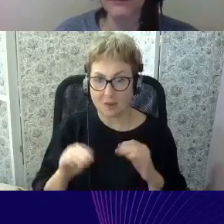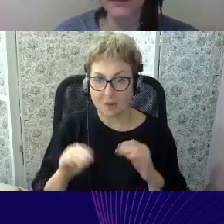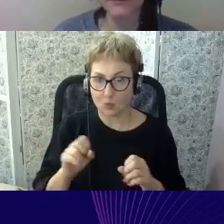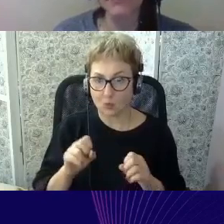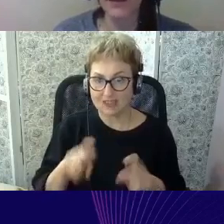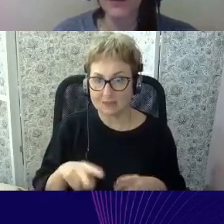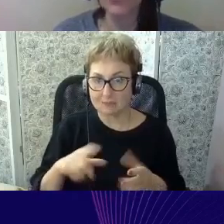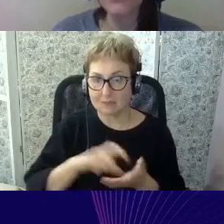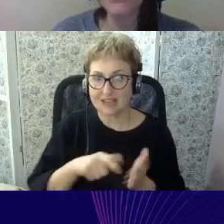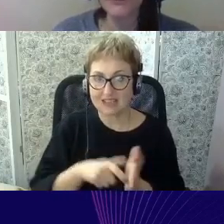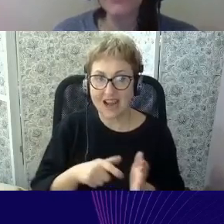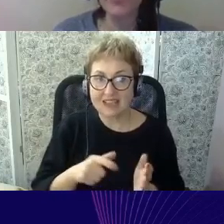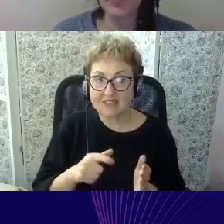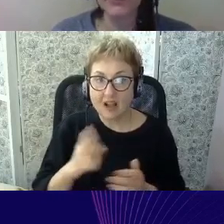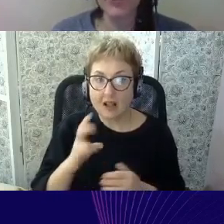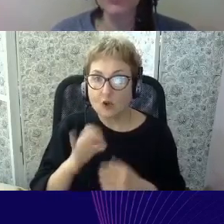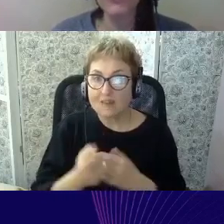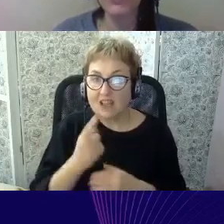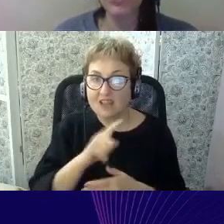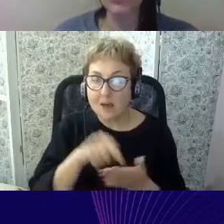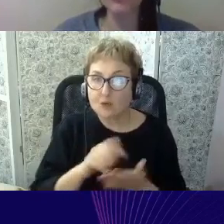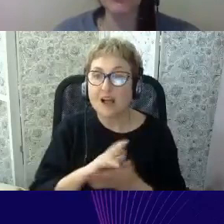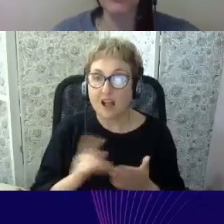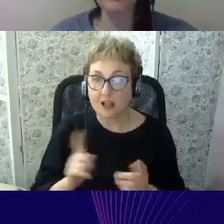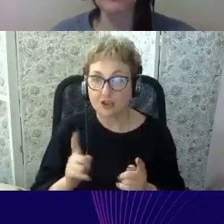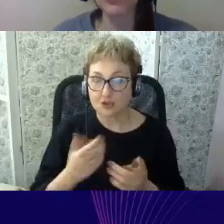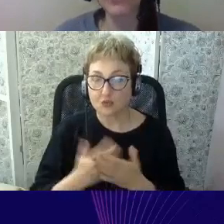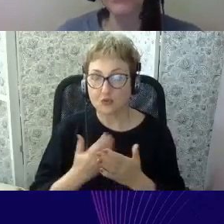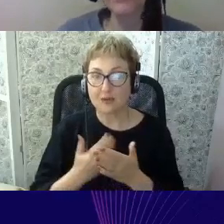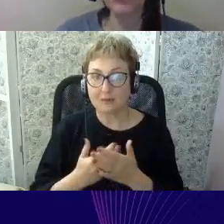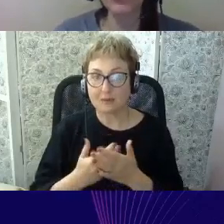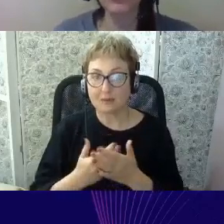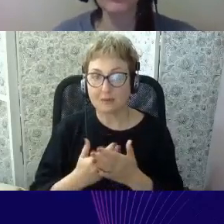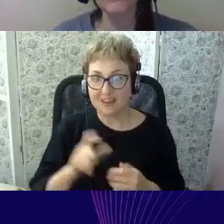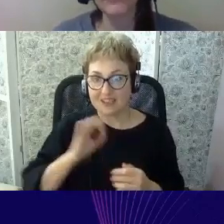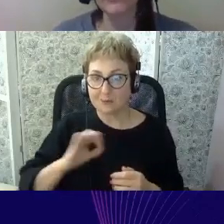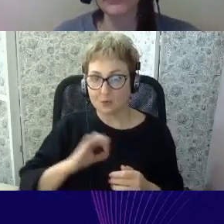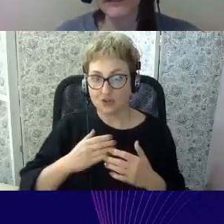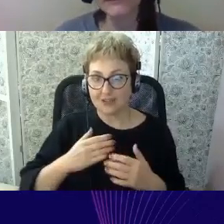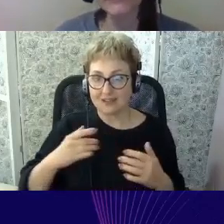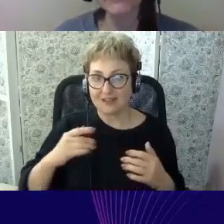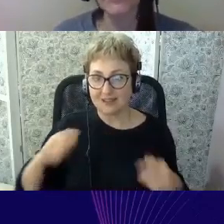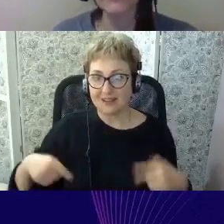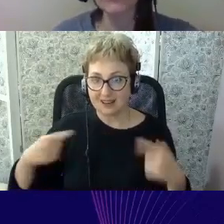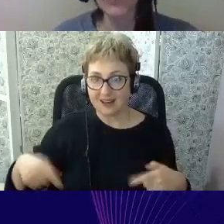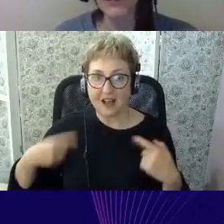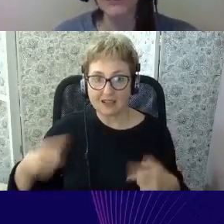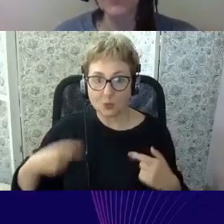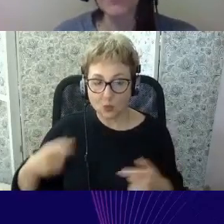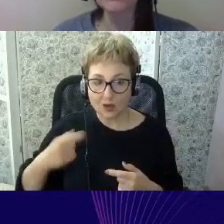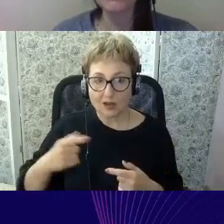оборудованное пространство. Но возникает вопрос, а что дальше? Ну, предположим, человек, использующий инвалидное кресло,